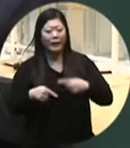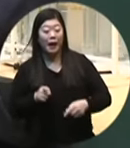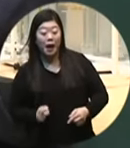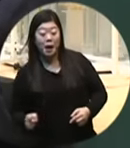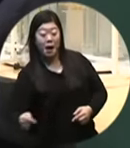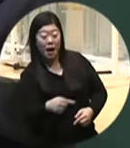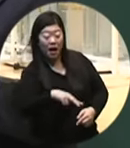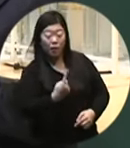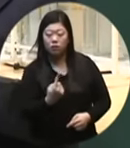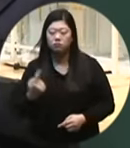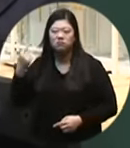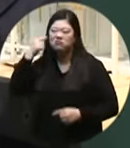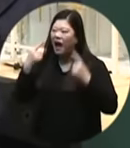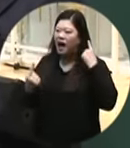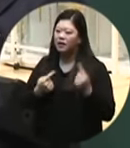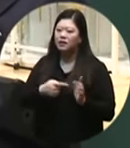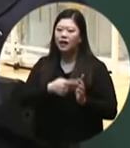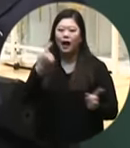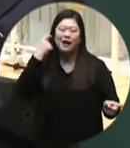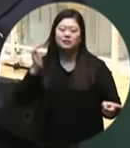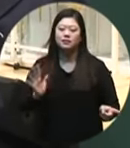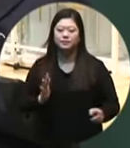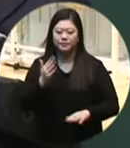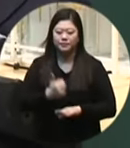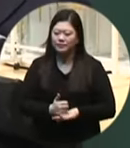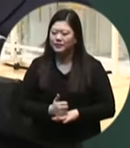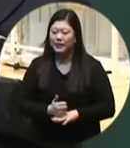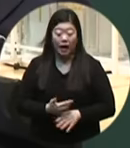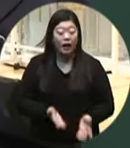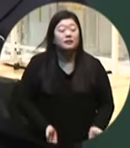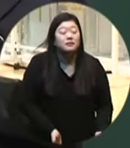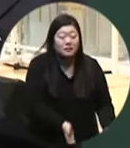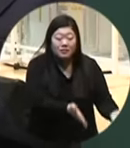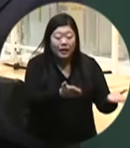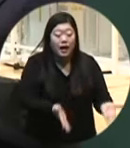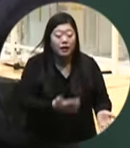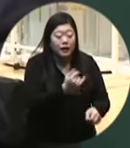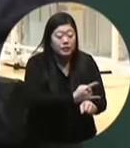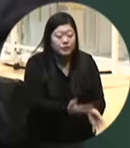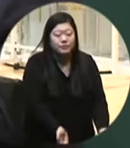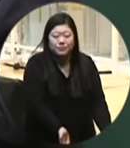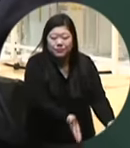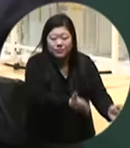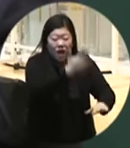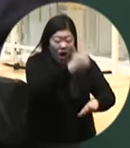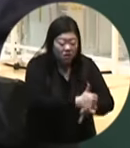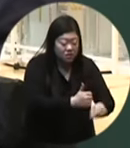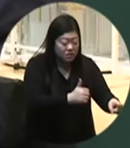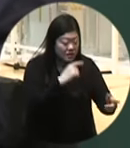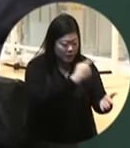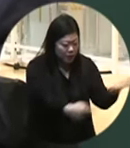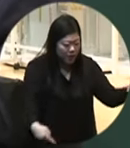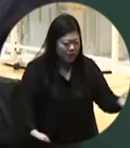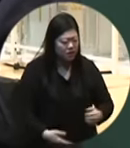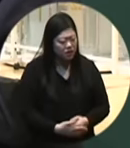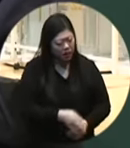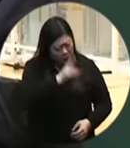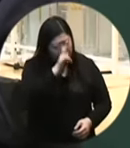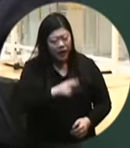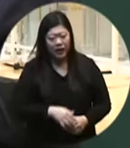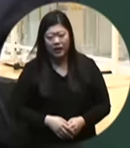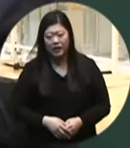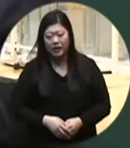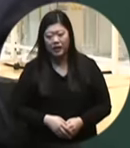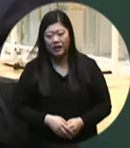날 보면요, 틀림없이 안 되고 손해만 보는 거예요. And later on, after some time passes, you can see that the things did not work out and they were